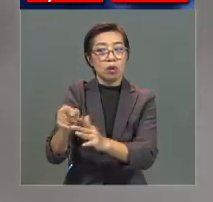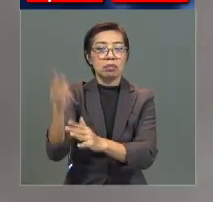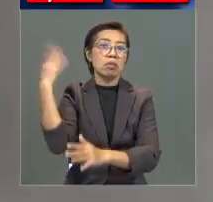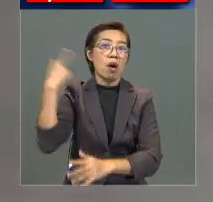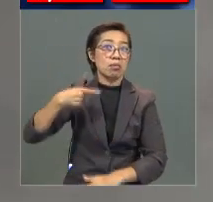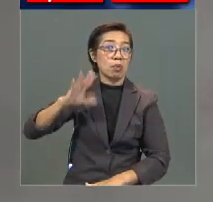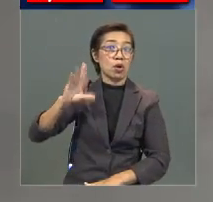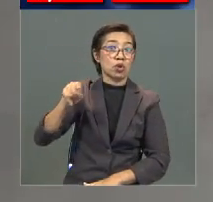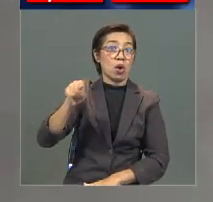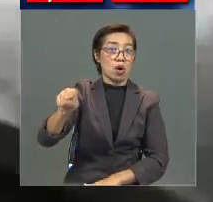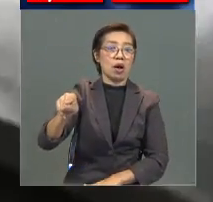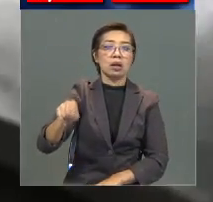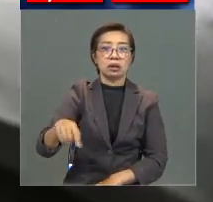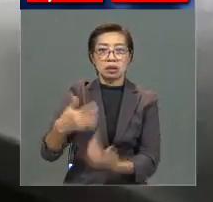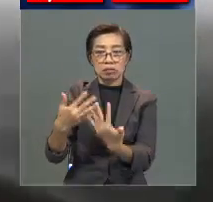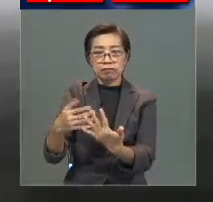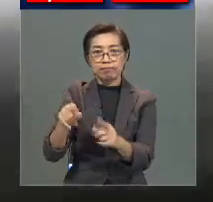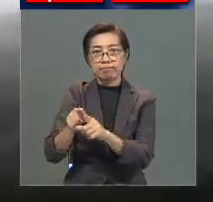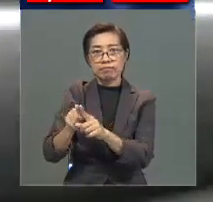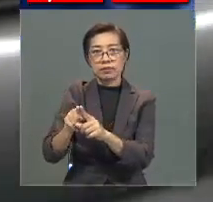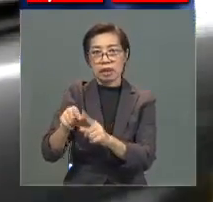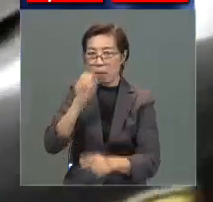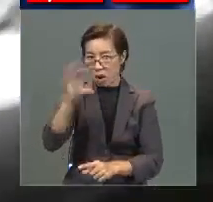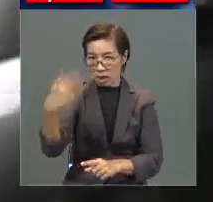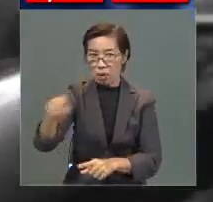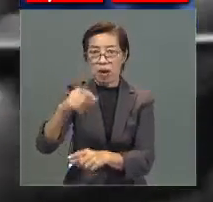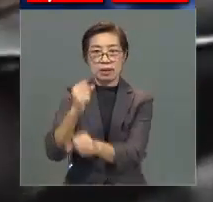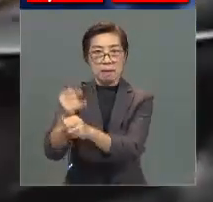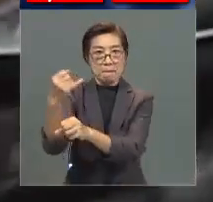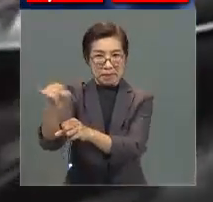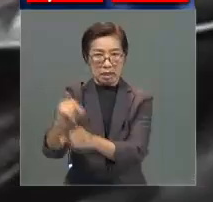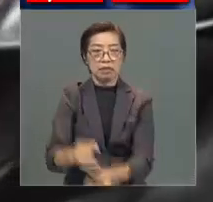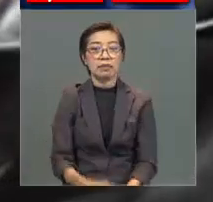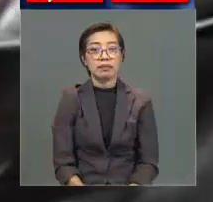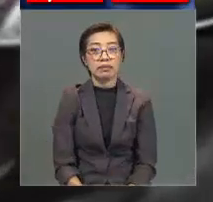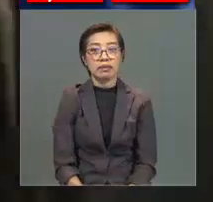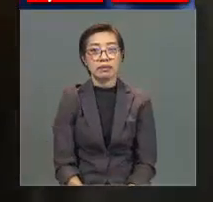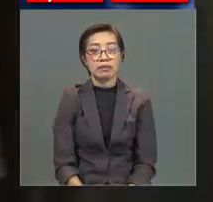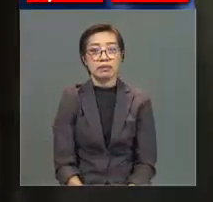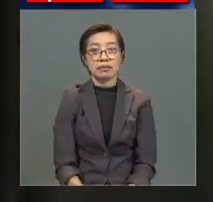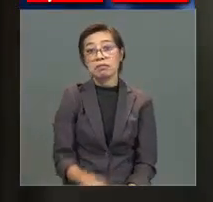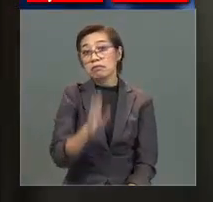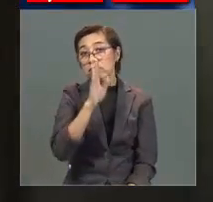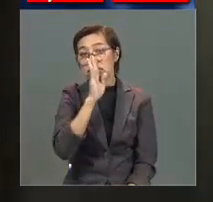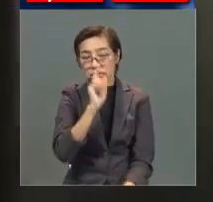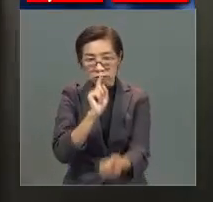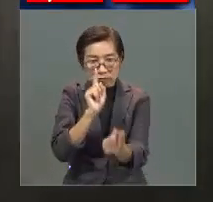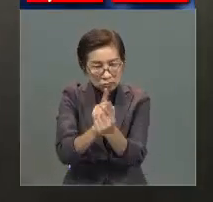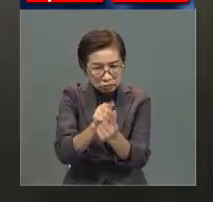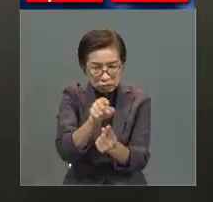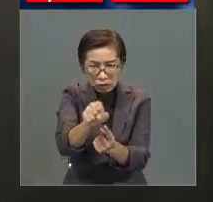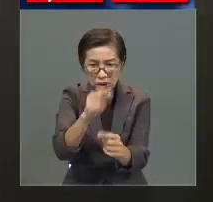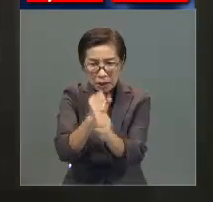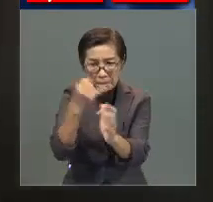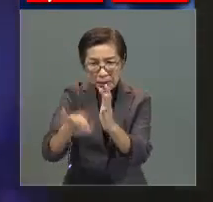ป้องกันและปราบปรามการทุจริตแห่งชาติคะหรือว่าป.ป.ช.ชี้มูลความผิดไปแล้วเขาบอกนะคะว่าถ้าเกิดว่าพบความ